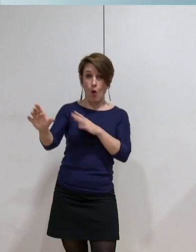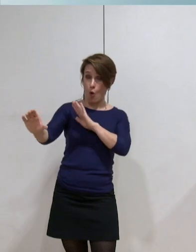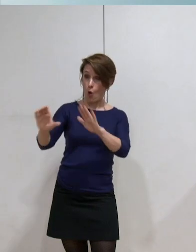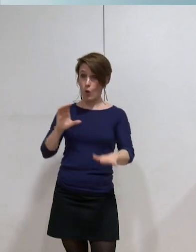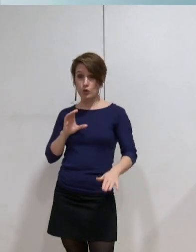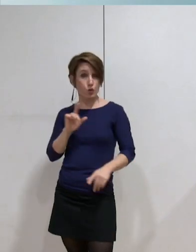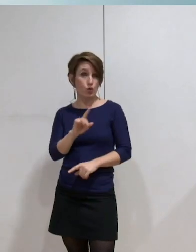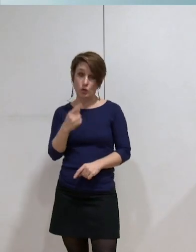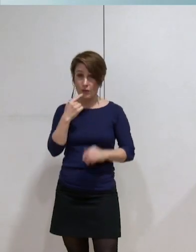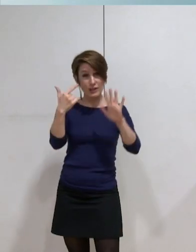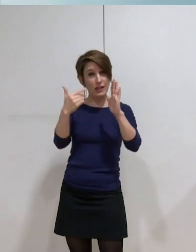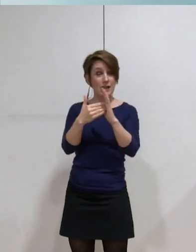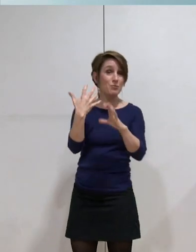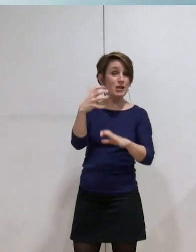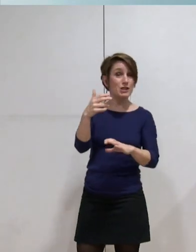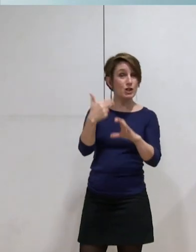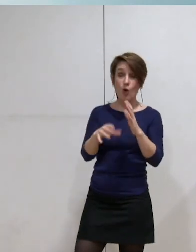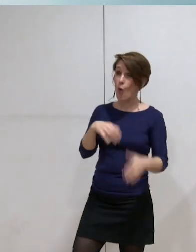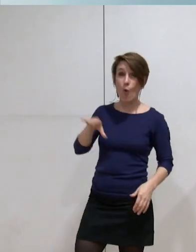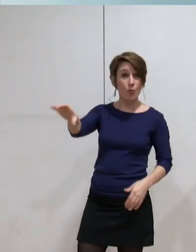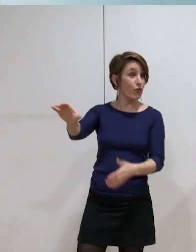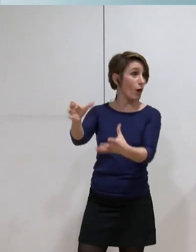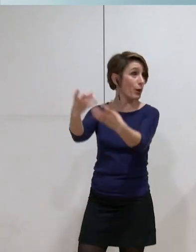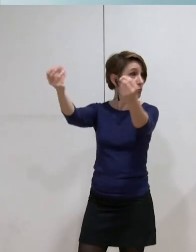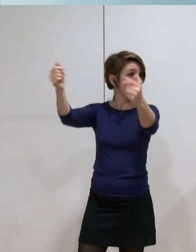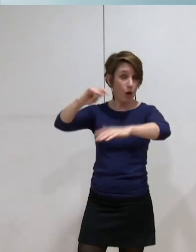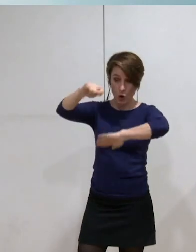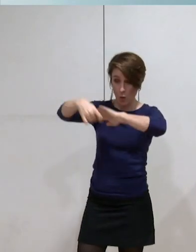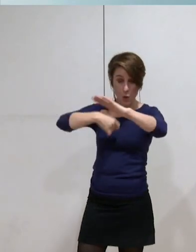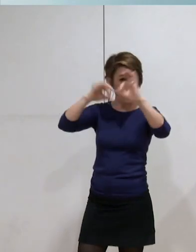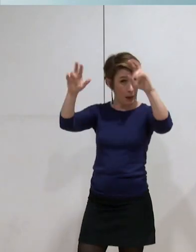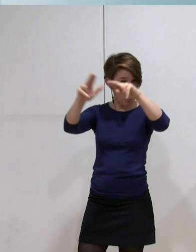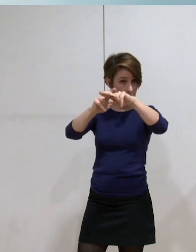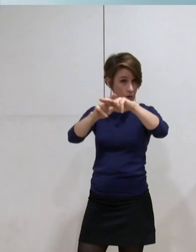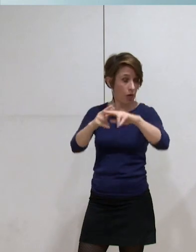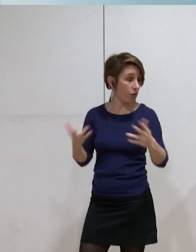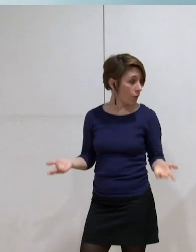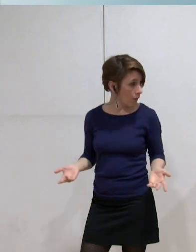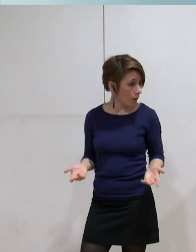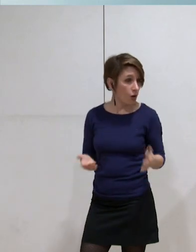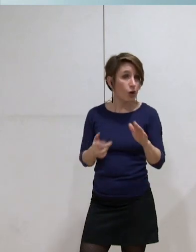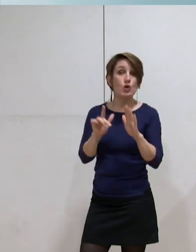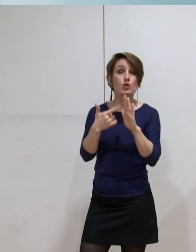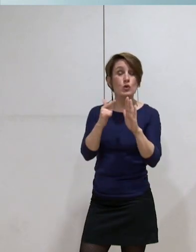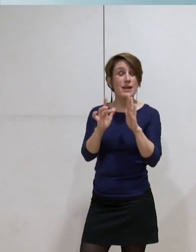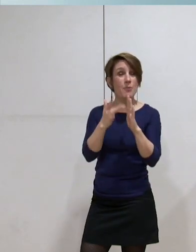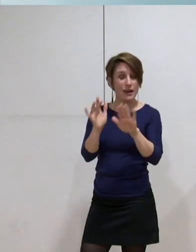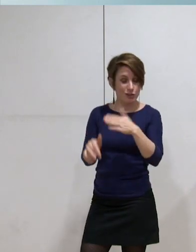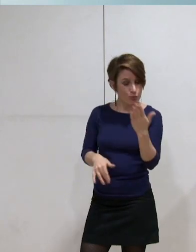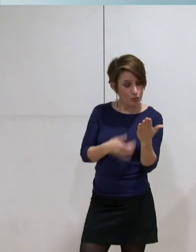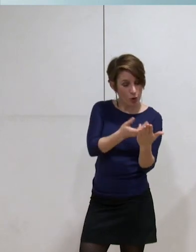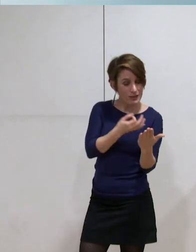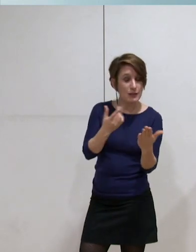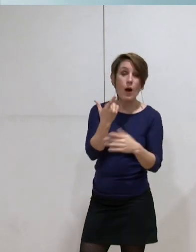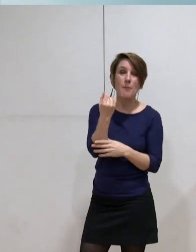7500 € mais c'est écr noir son blanc j'ai rien inventé c'est deè page de la délibération il est précisé que le partenaire principal donc